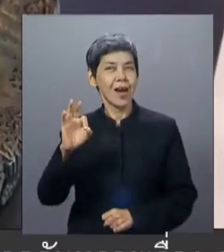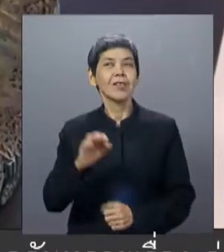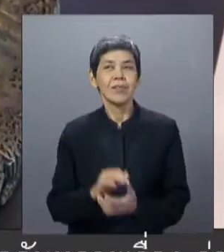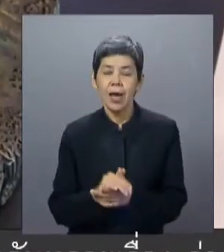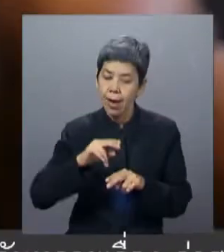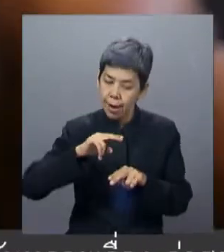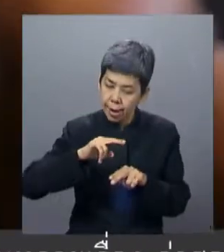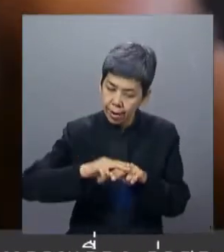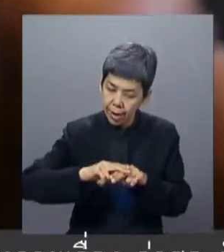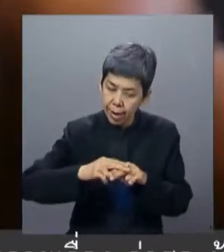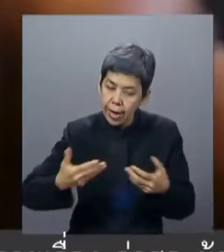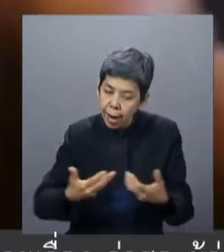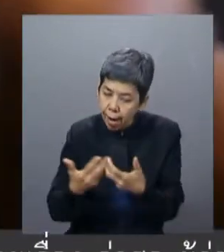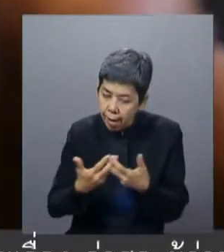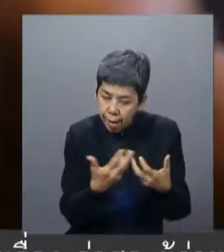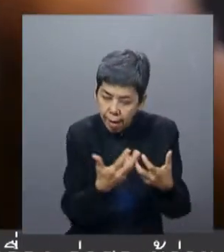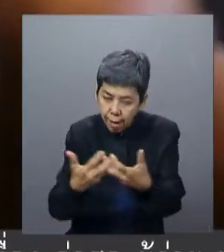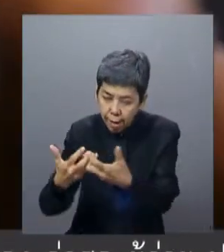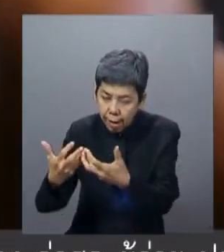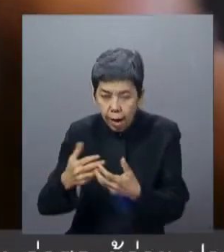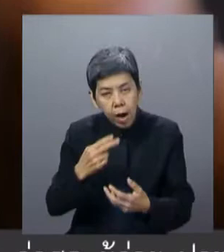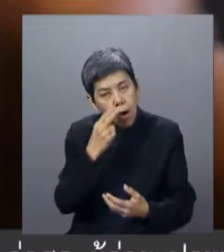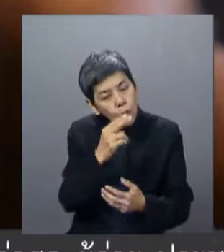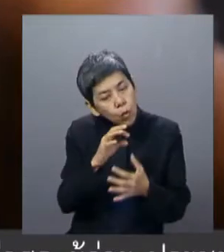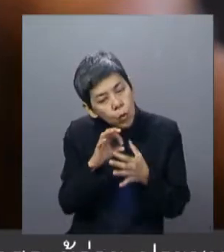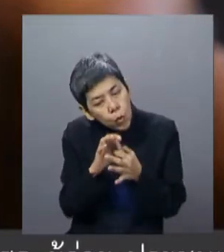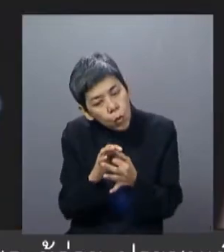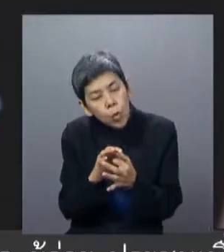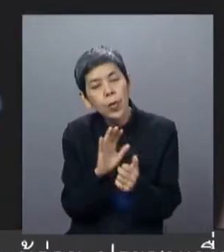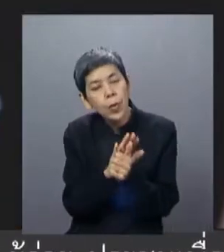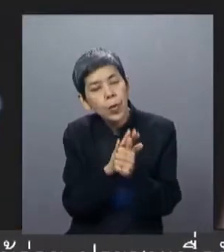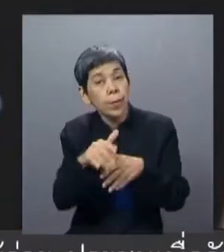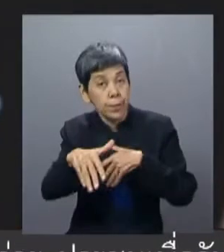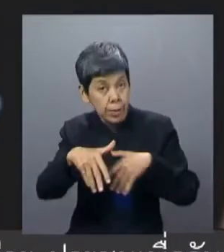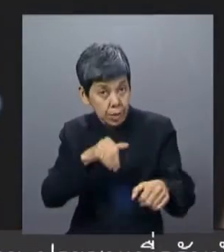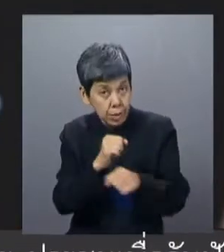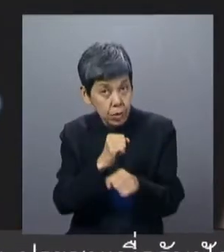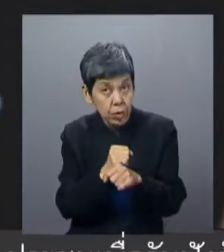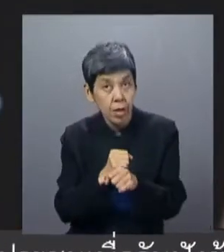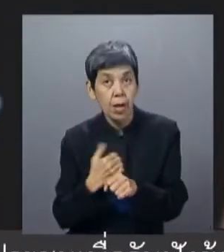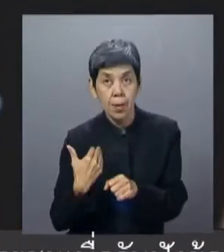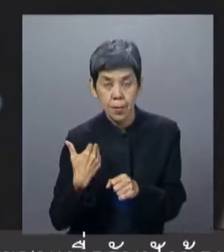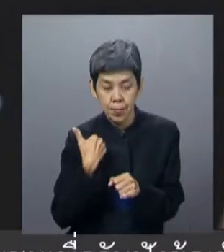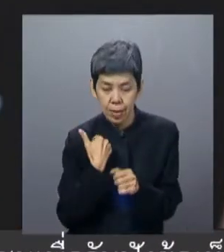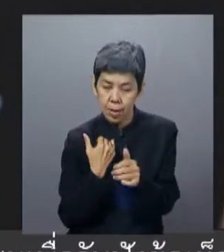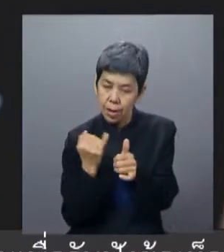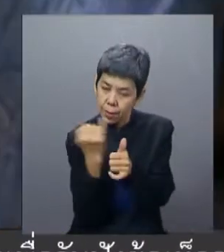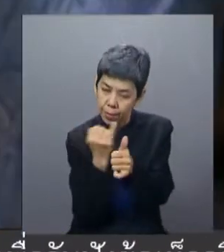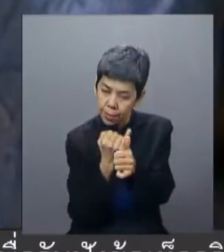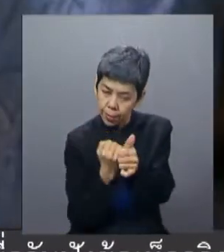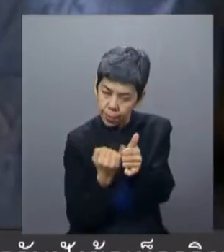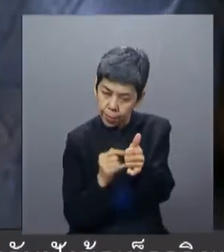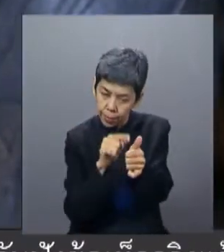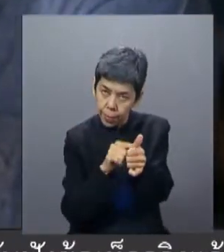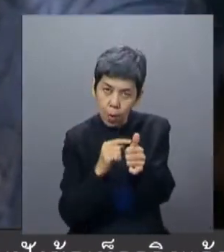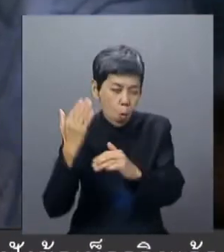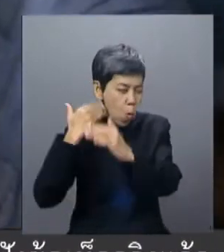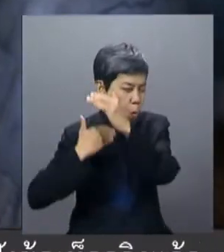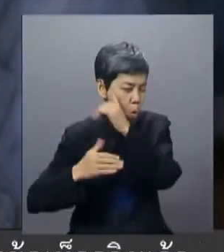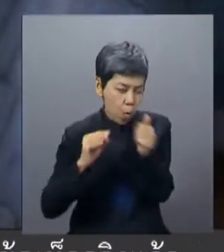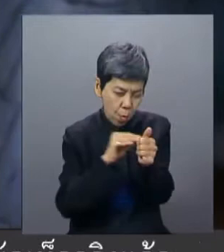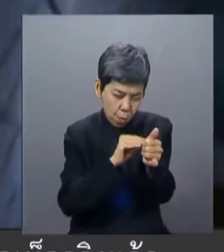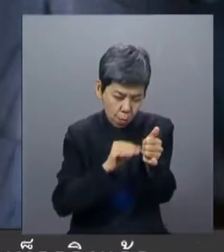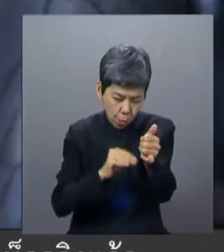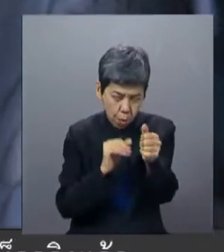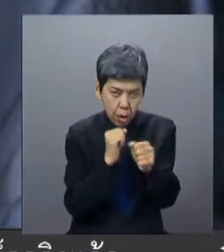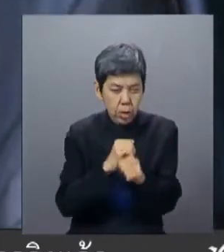งบนผืนนาสะท้อนความใส่พระทัยต่อประสบนิกรหากยังเขียนลายเส้นบนฉลองพระองค์บันทึกภาพประวัติศาสตร์ครั้งท